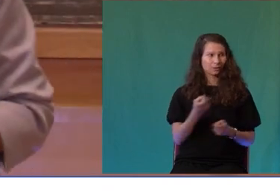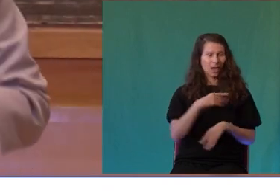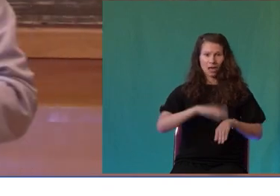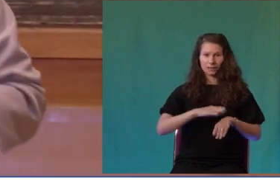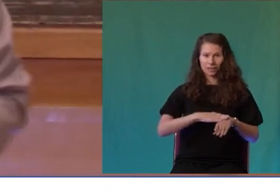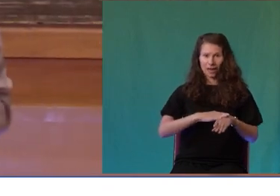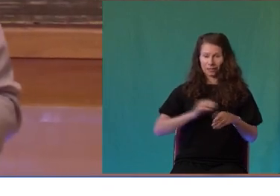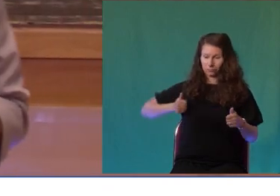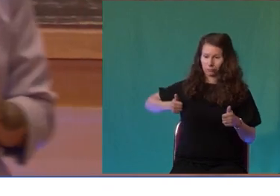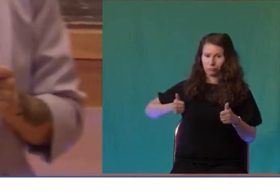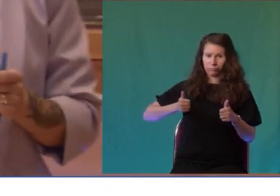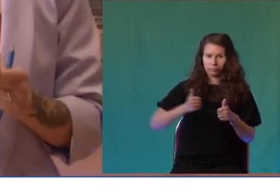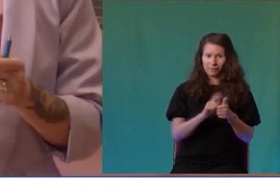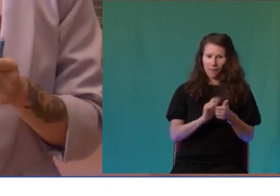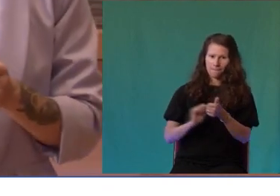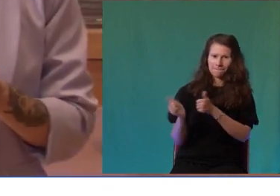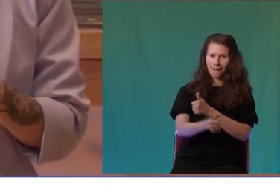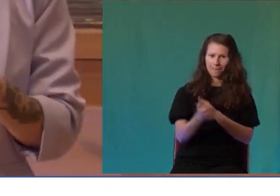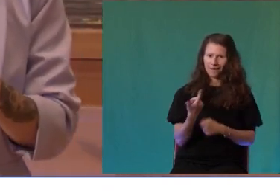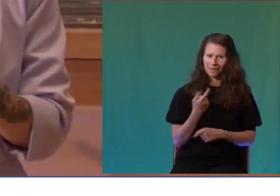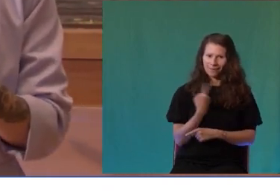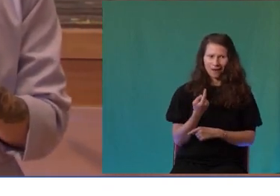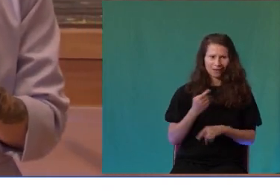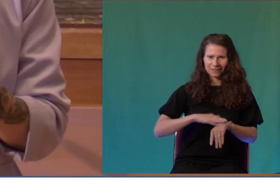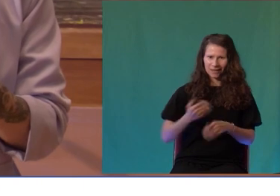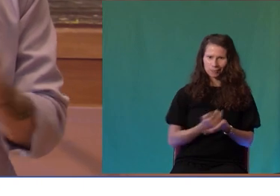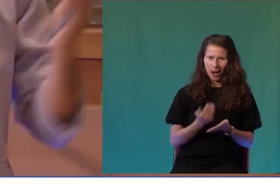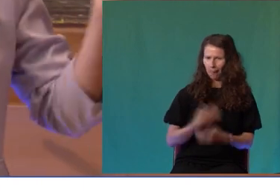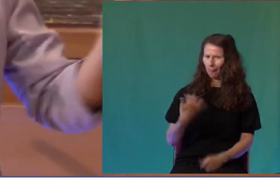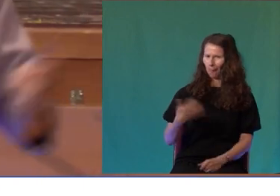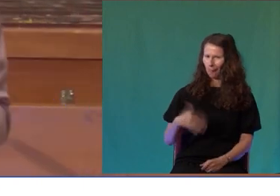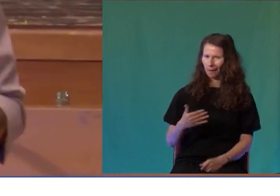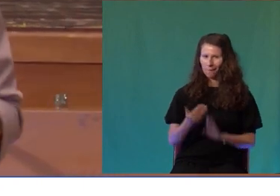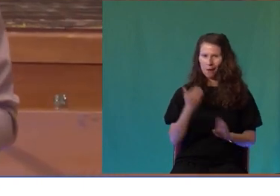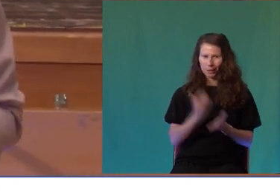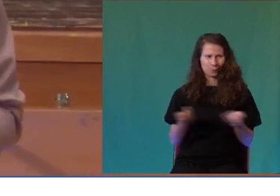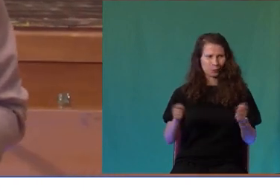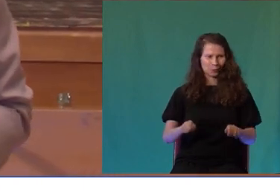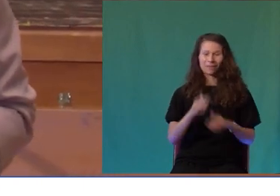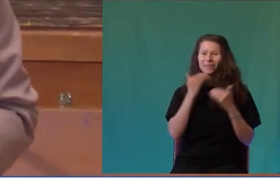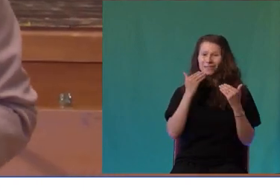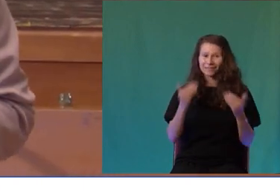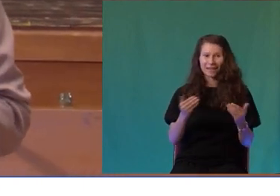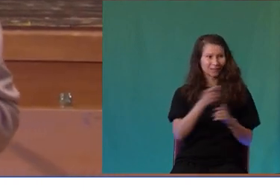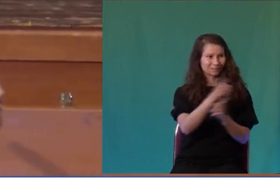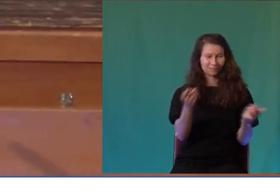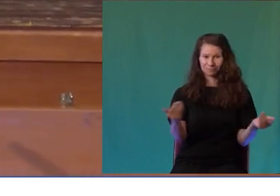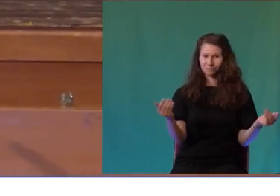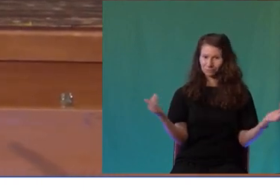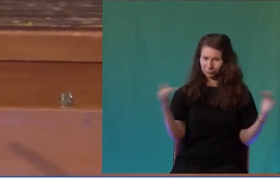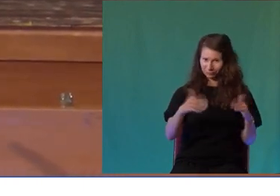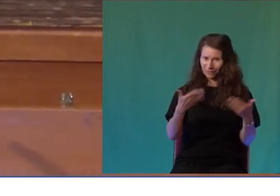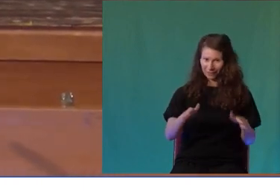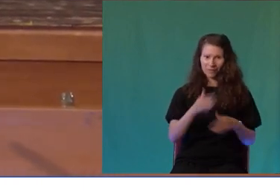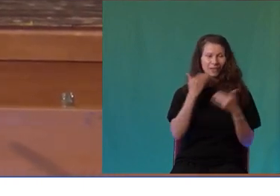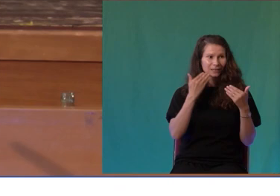wir haben sie sogar überholt wir sind schneller fertig als geplant ich danke Ihnen sehr dass sie hier waren ich danke Ihnen sehr dass